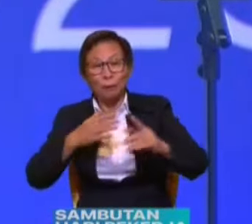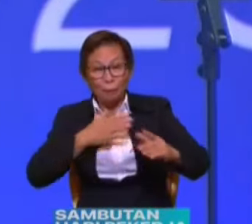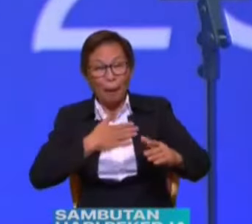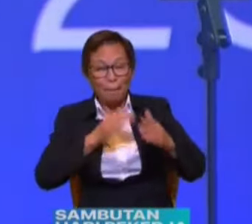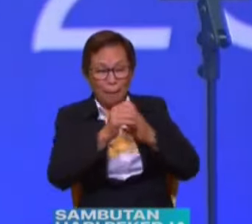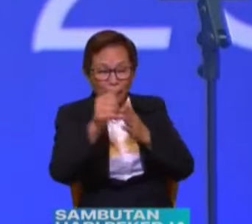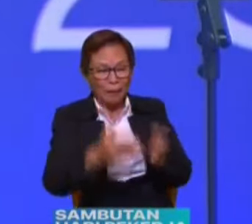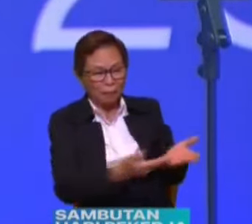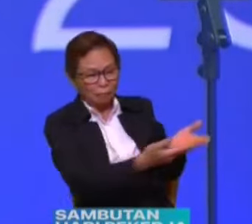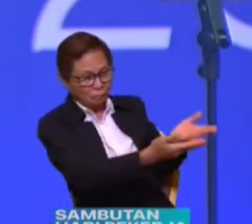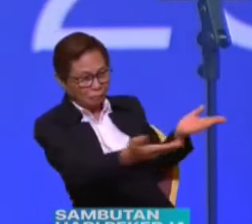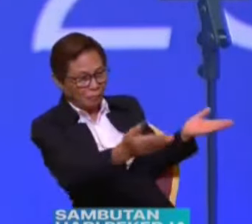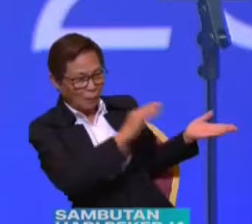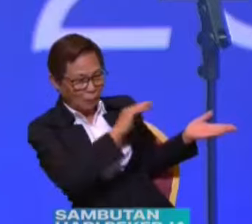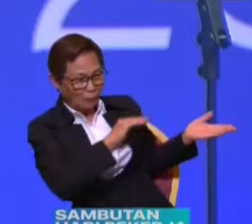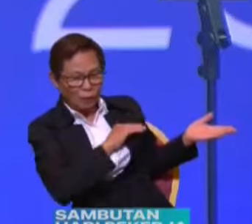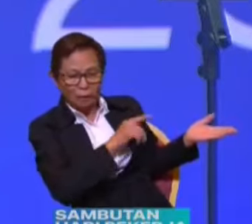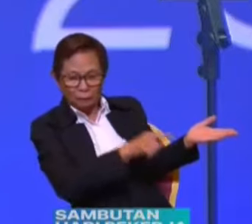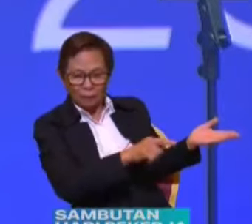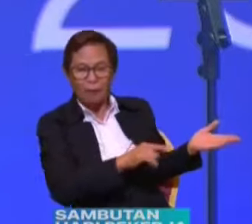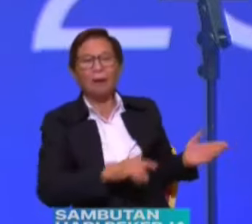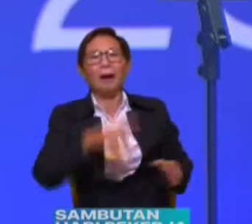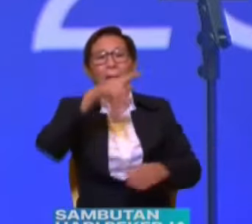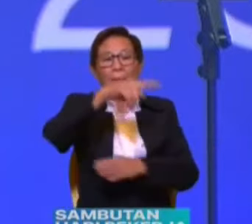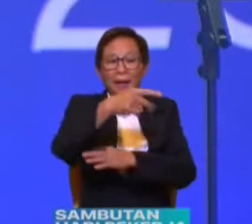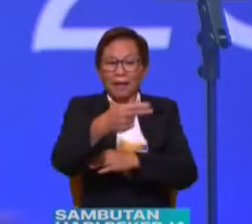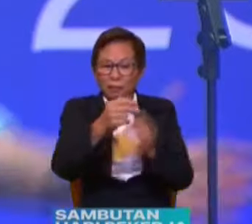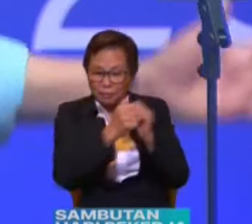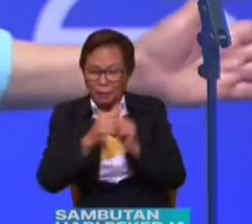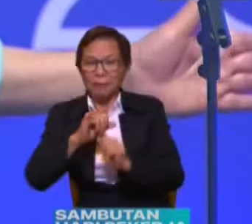pimpinan. Selain pada Pakatan Harapan bersama saya,